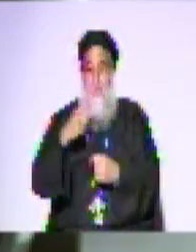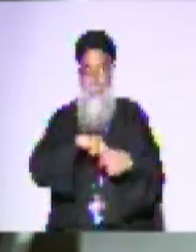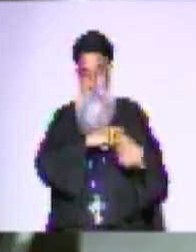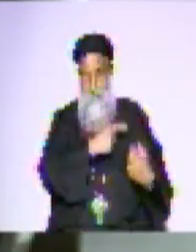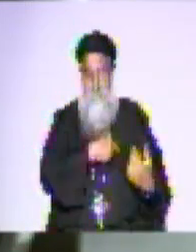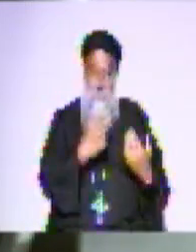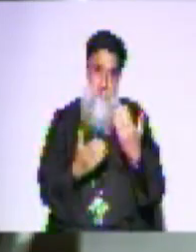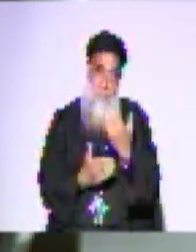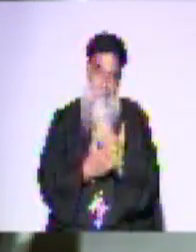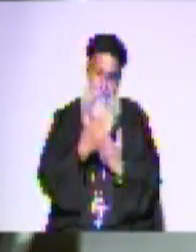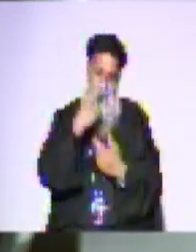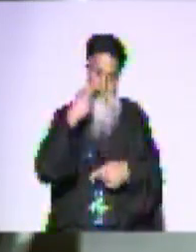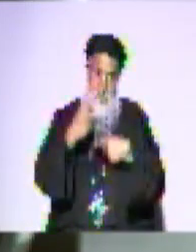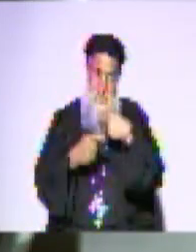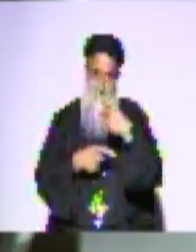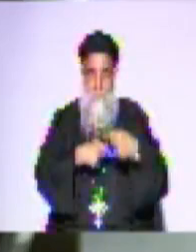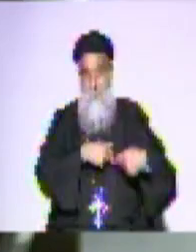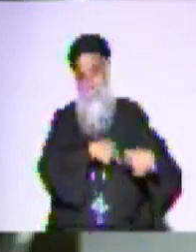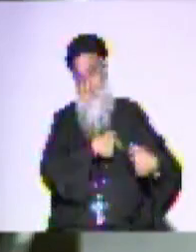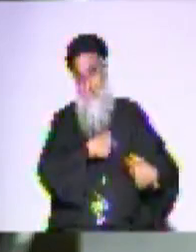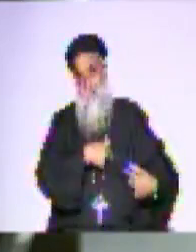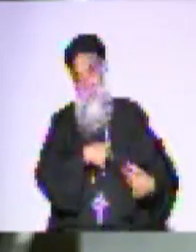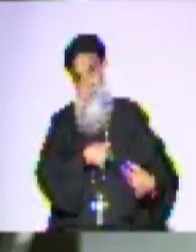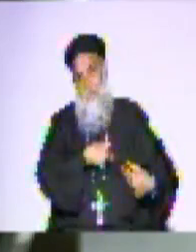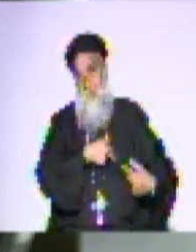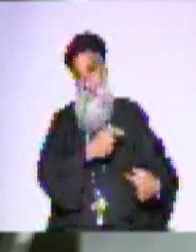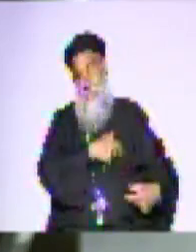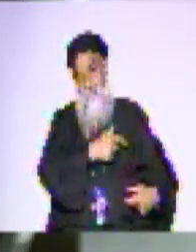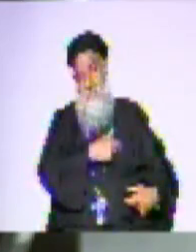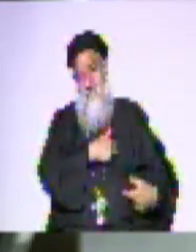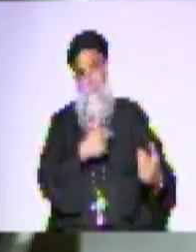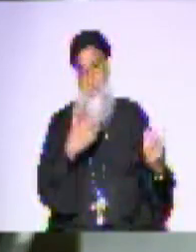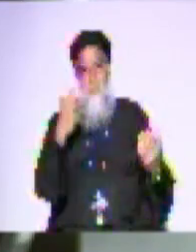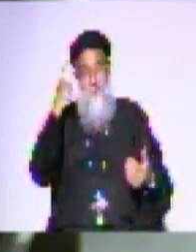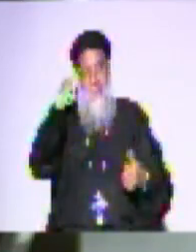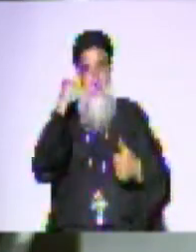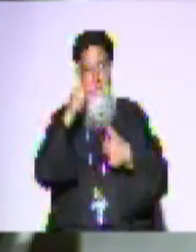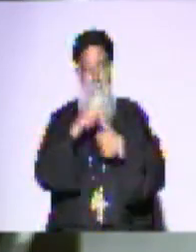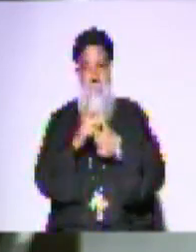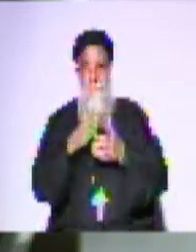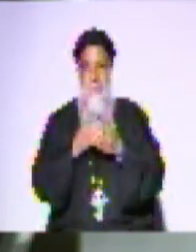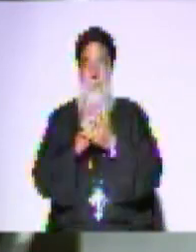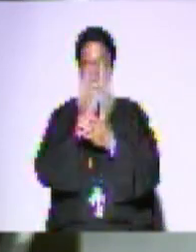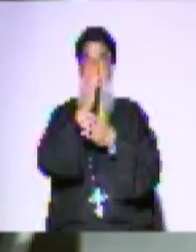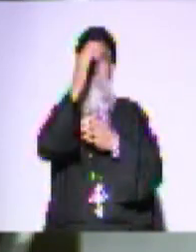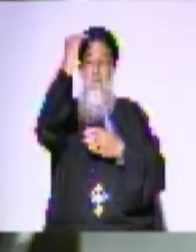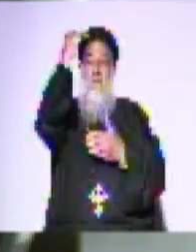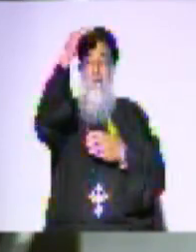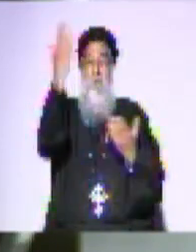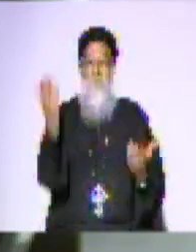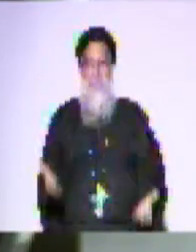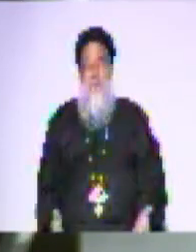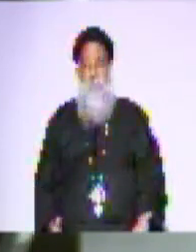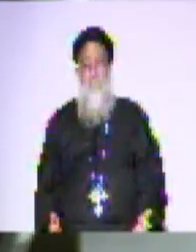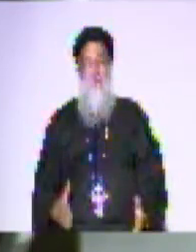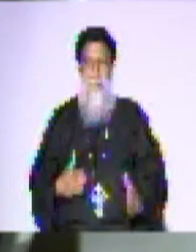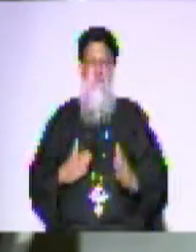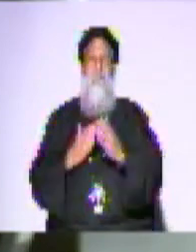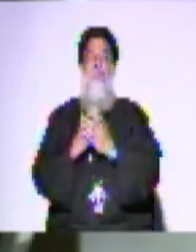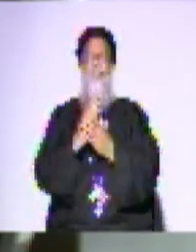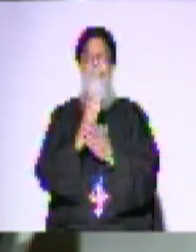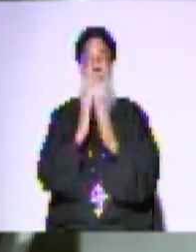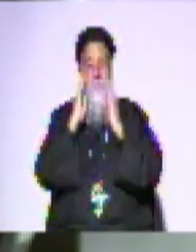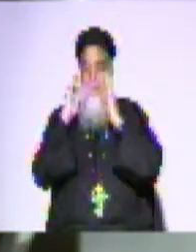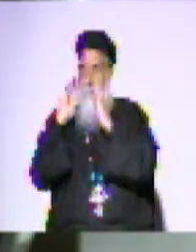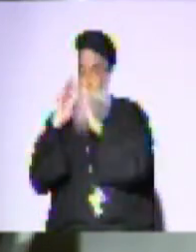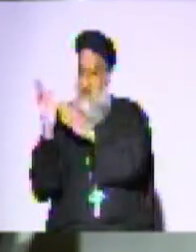القلب. مش القلب المضخة يعني، الفكر العميق في الإنسان يعني. تغيير